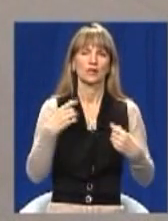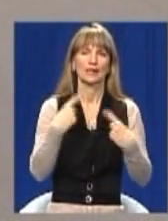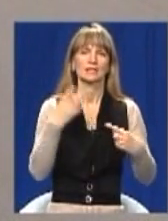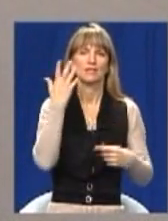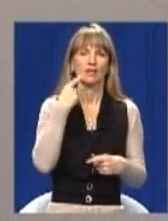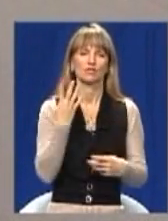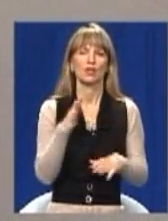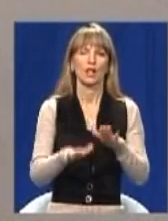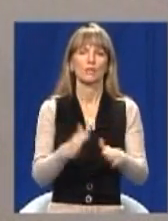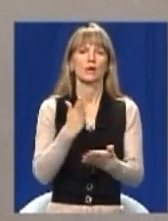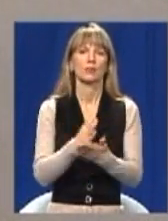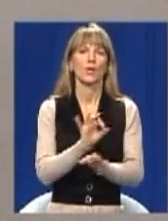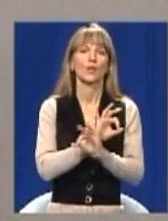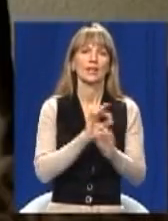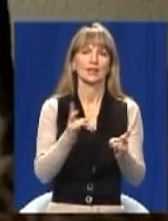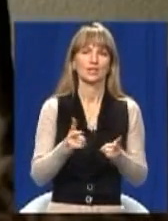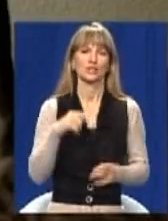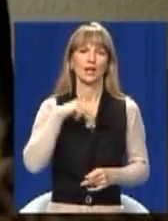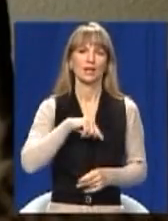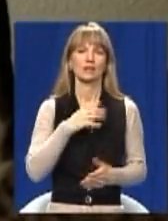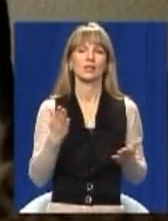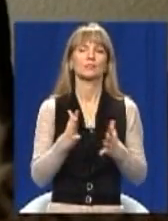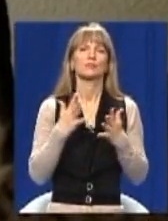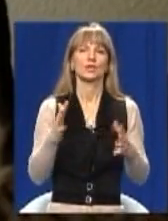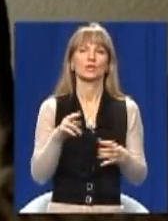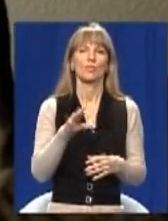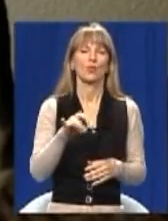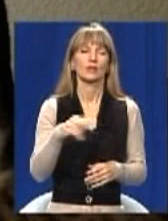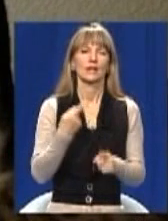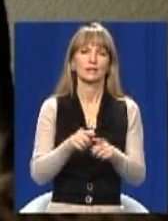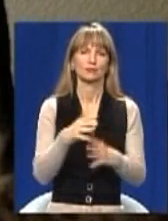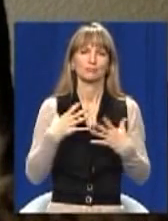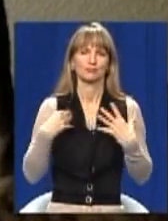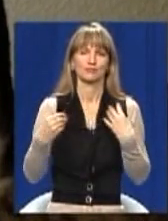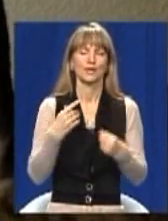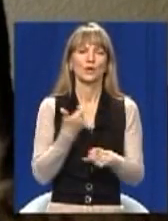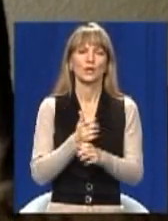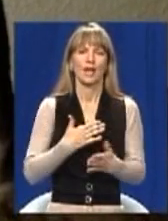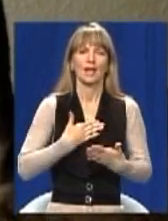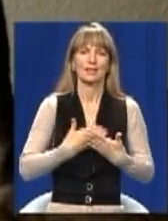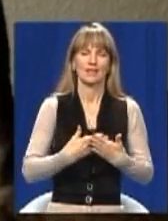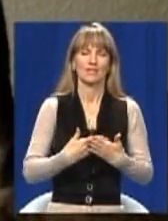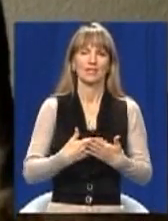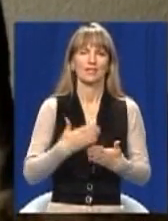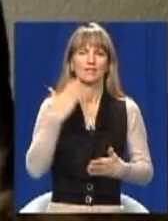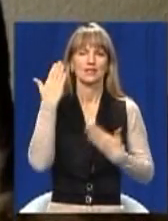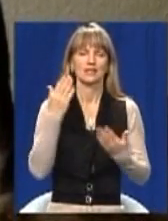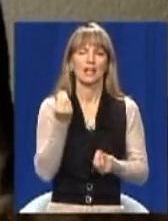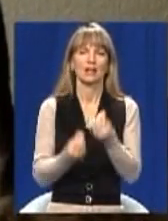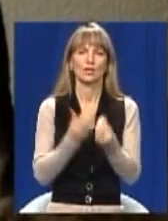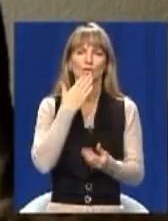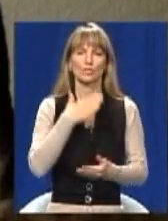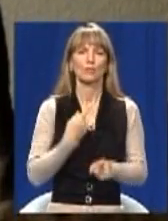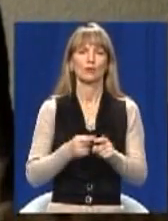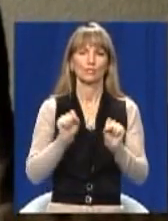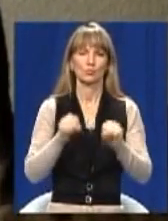Також чотирилапі мають чудовий та ніжний характер. Як і більшість порід, ці пухнастики доволі енергійні та жваві. Вони дуже грайливі,